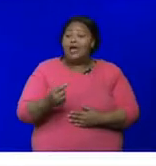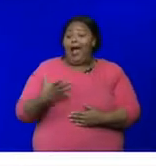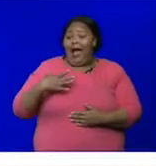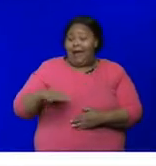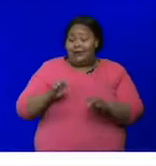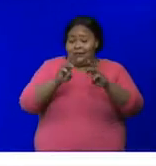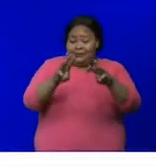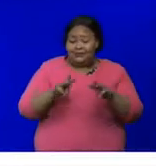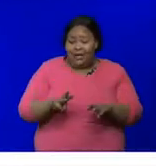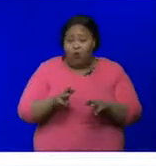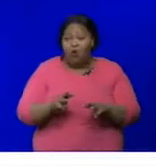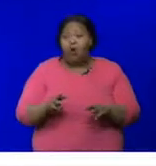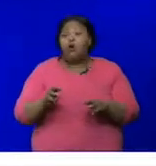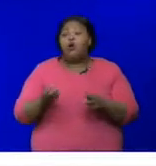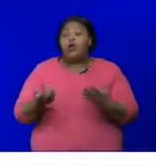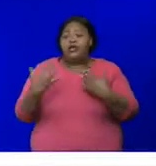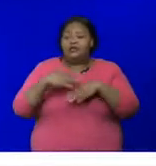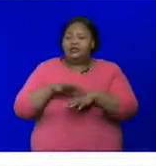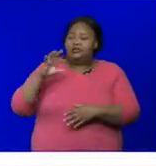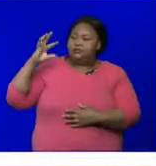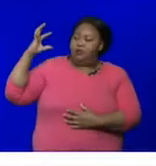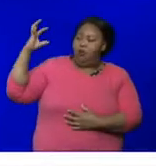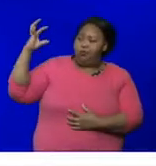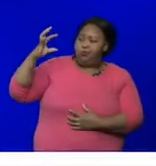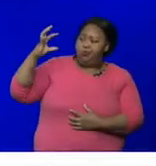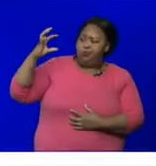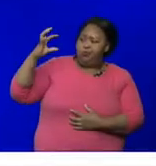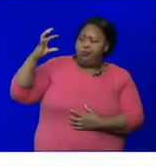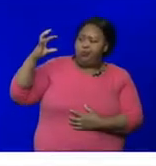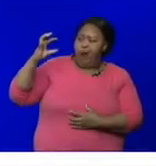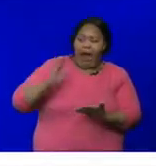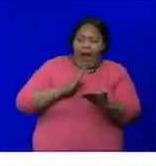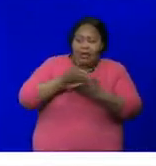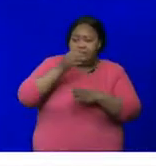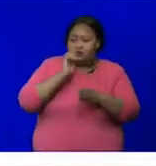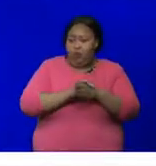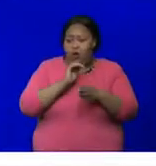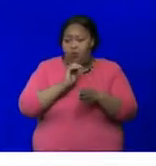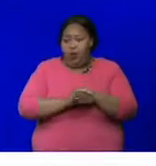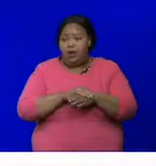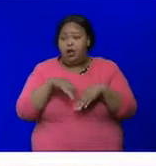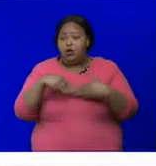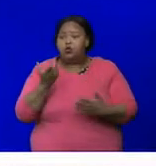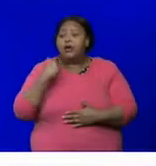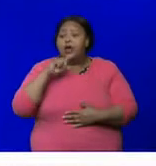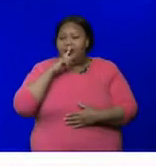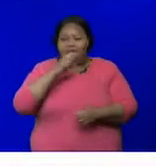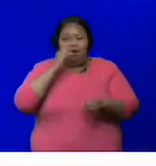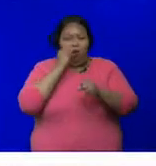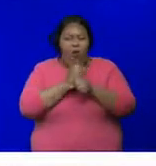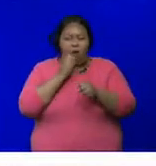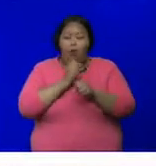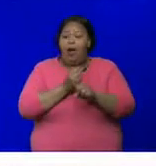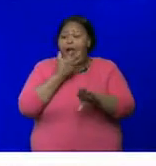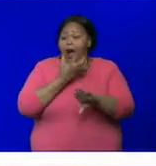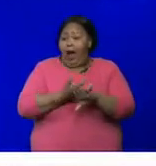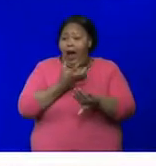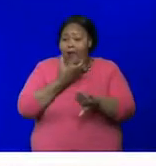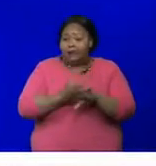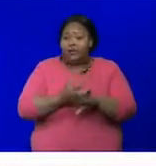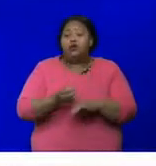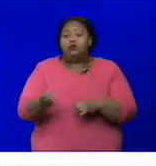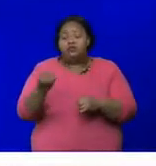ke basetikwako kuyasebenta ukuthi ibe khona inethiwekhi lwati lufinyelele esiveni ngaso sonke